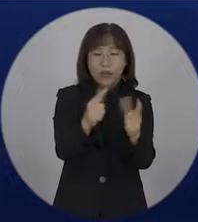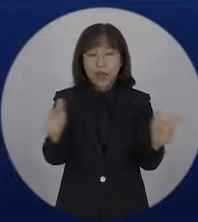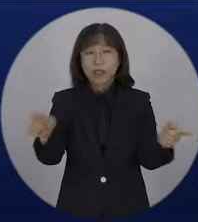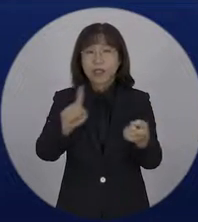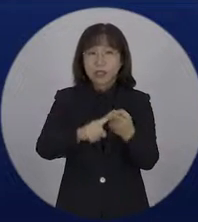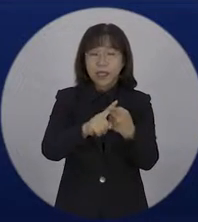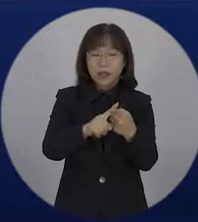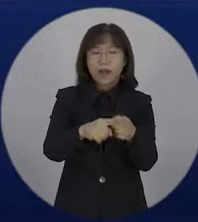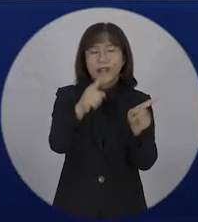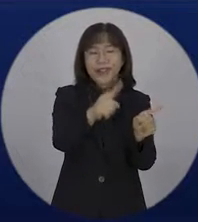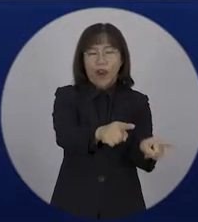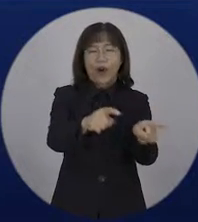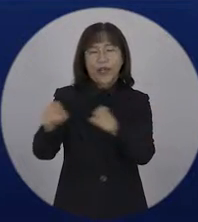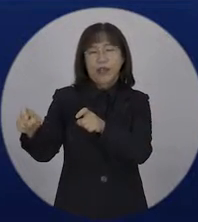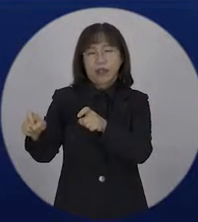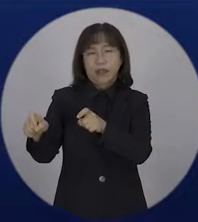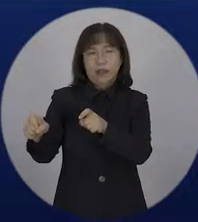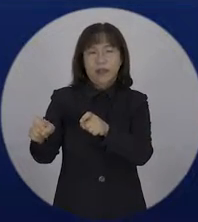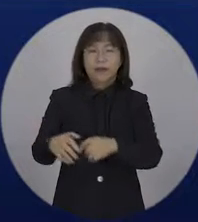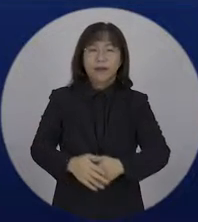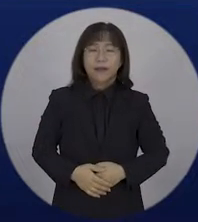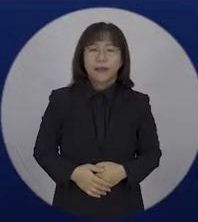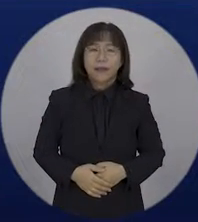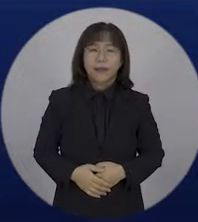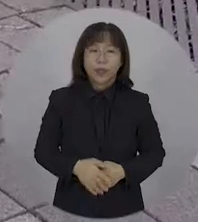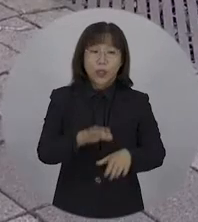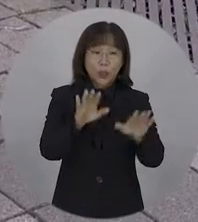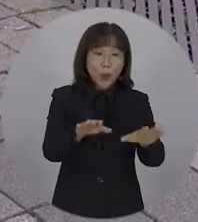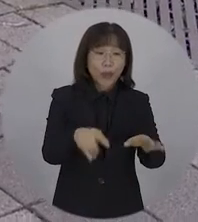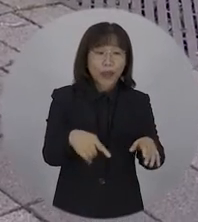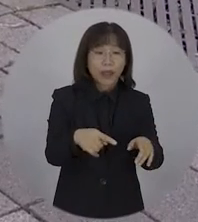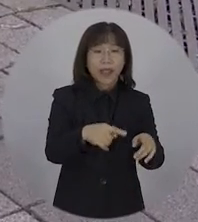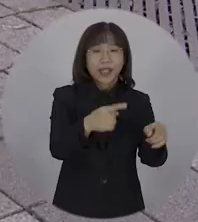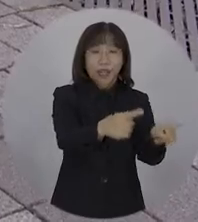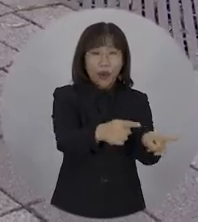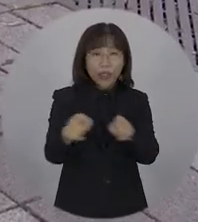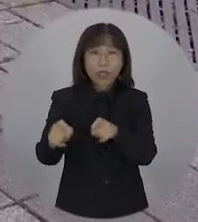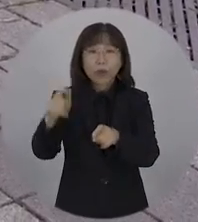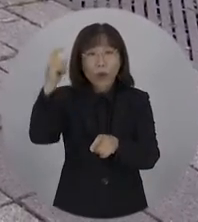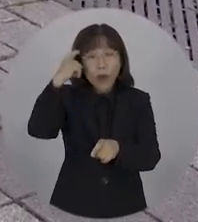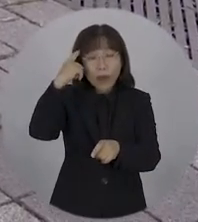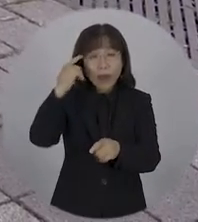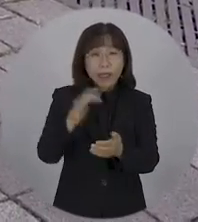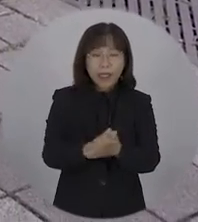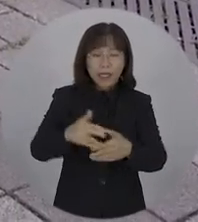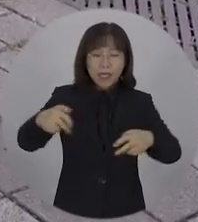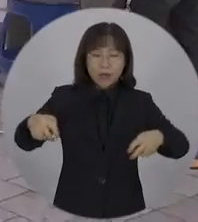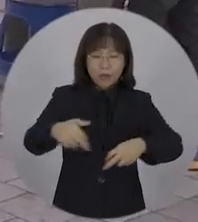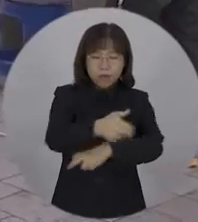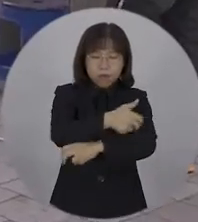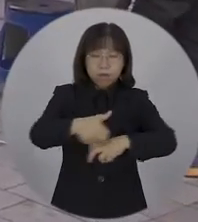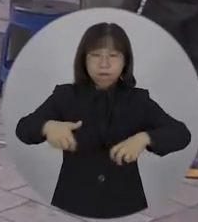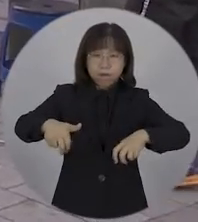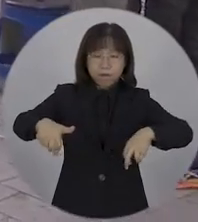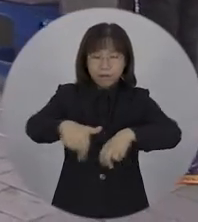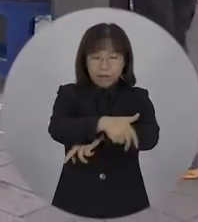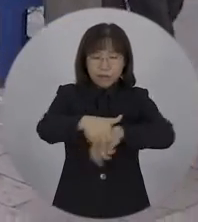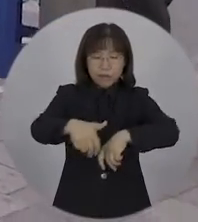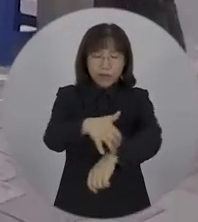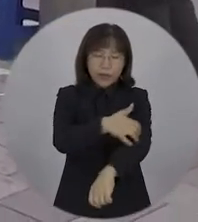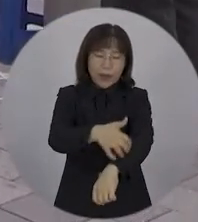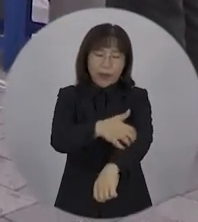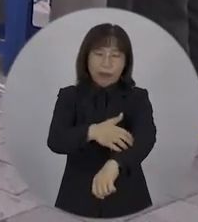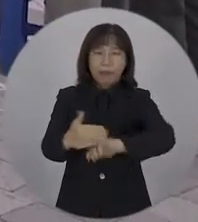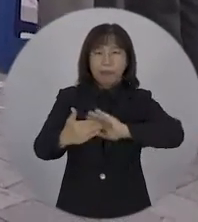이동 장치에 대해 견인을 시행합니다 이번 견인 시행은 보행 환경을 저해하고 안전 사고